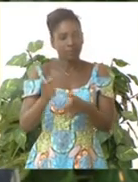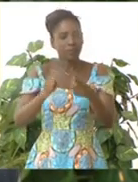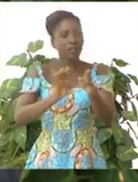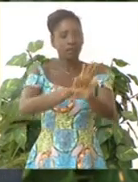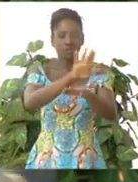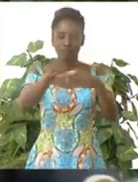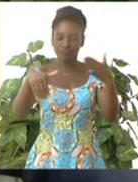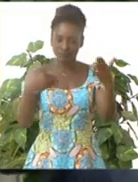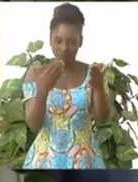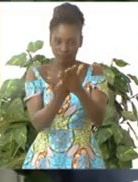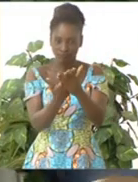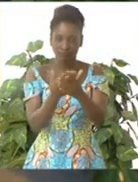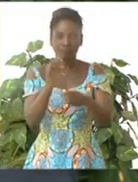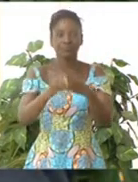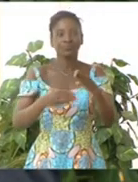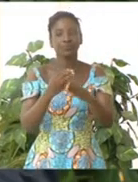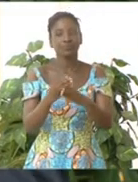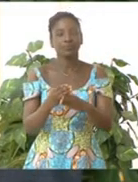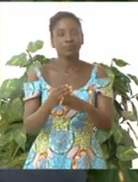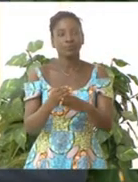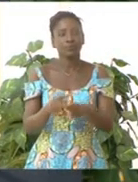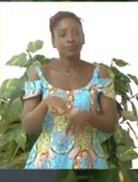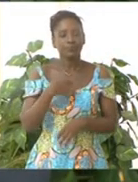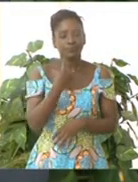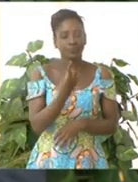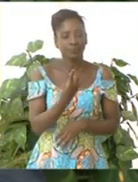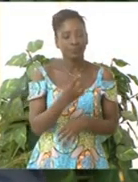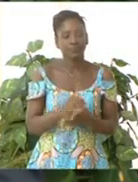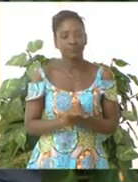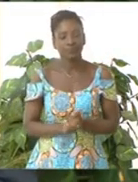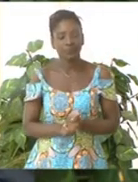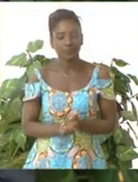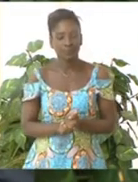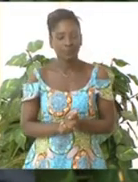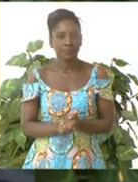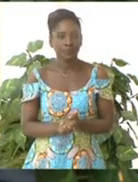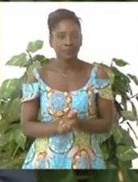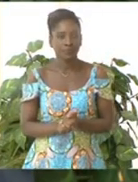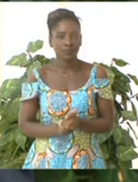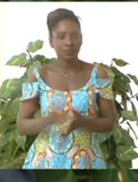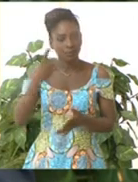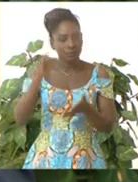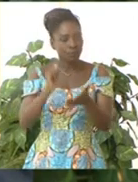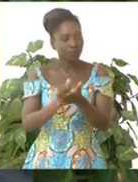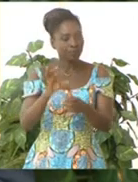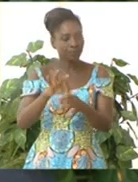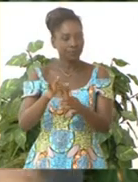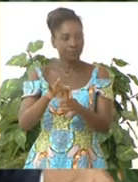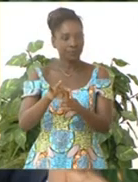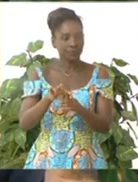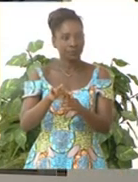téléspectateurs dire que pour cette élection